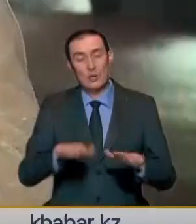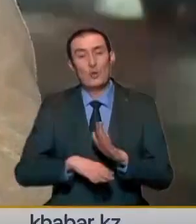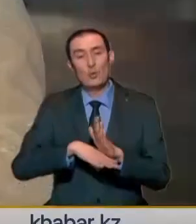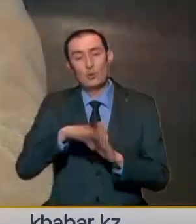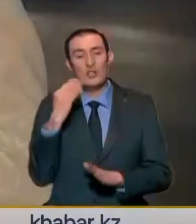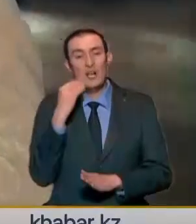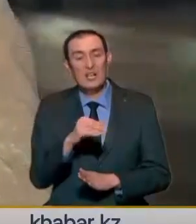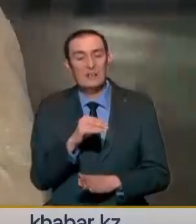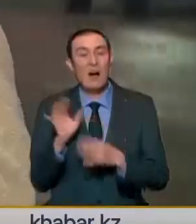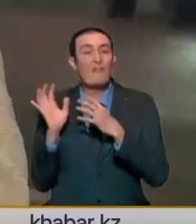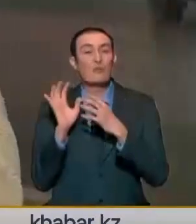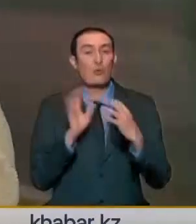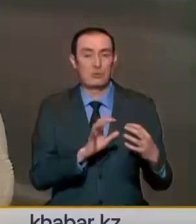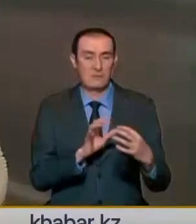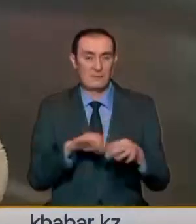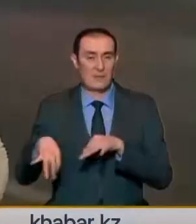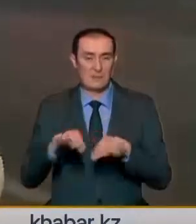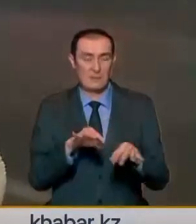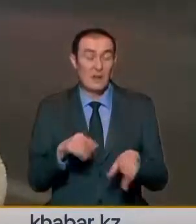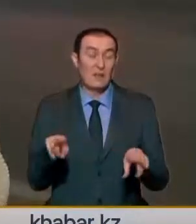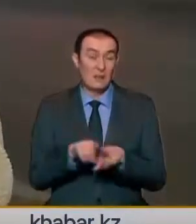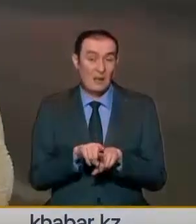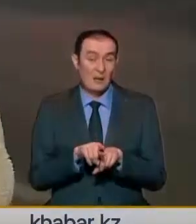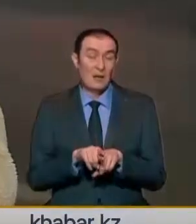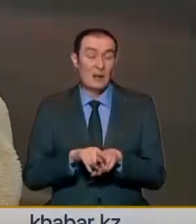улучшать качество общественного транспорта. Видимо,